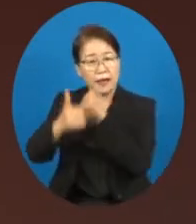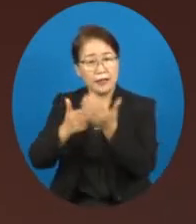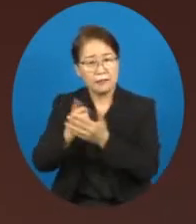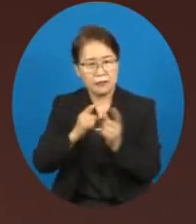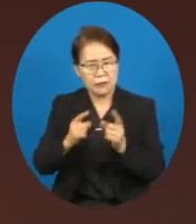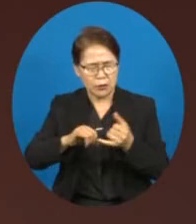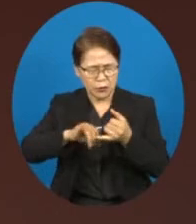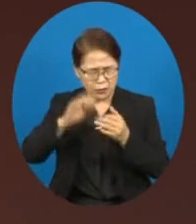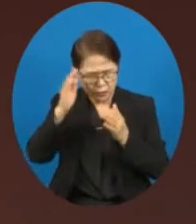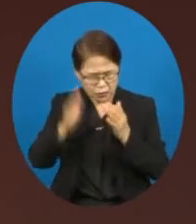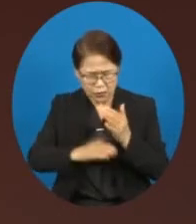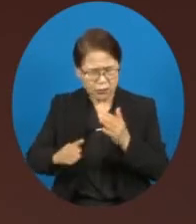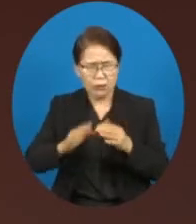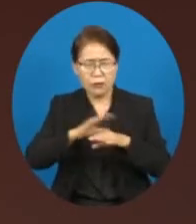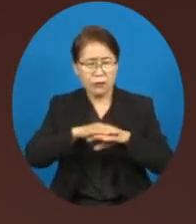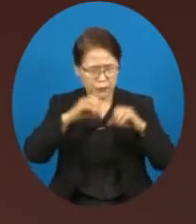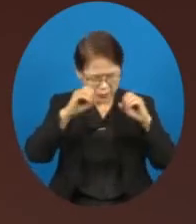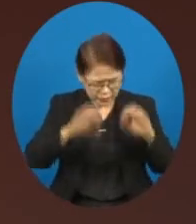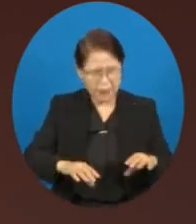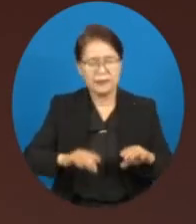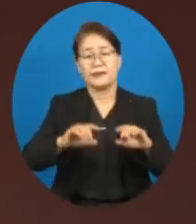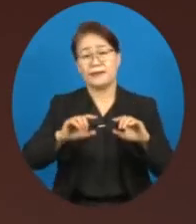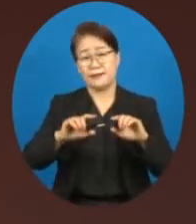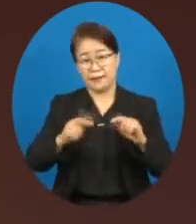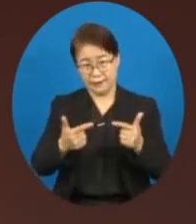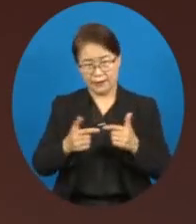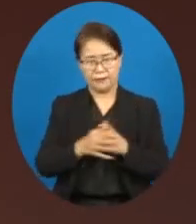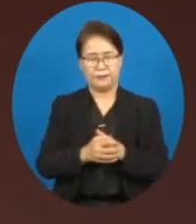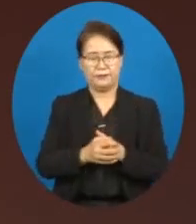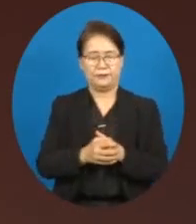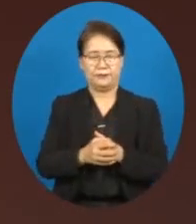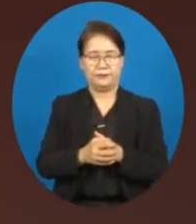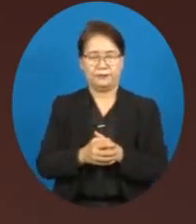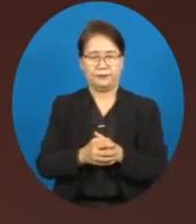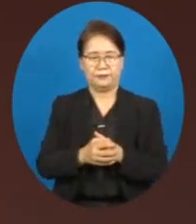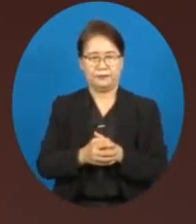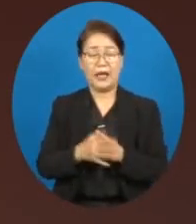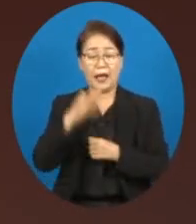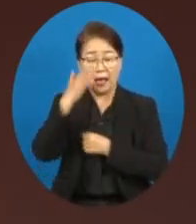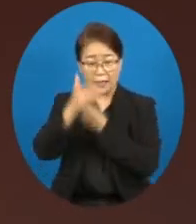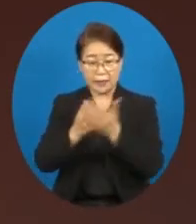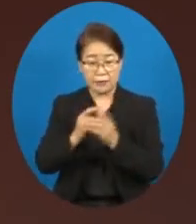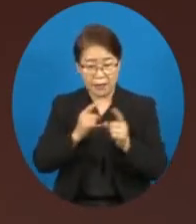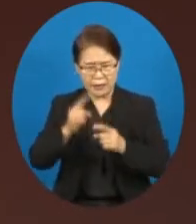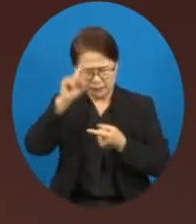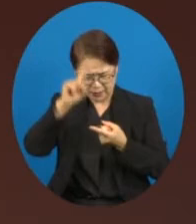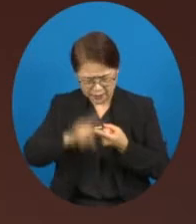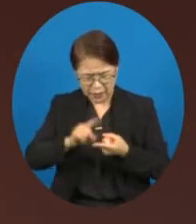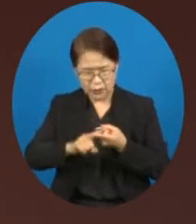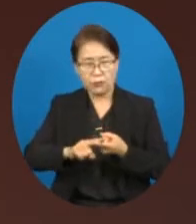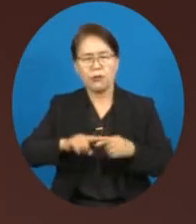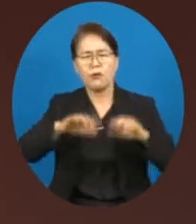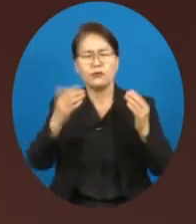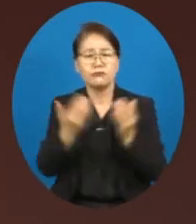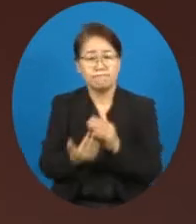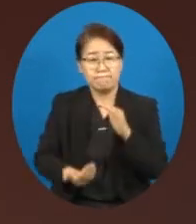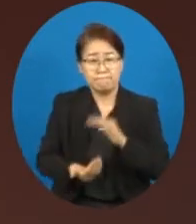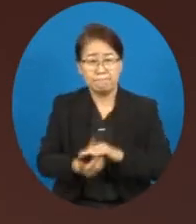말씀은 결코 헛되지 않는다는 것이죠. 하나님이 말씀하시면 말씀대로 이루어졌다는